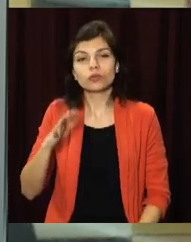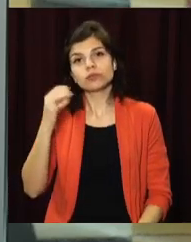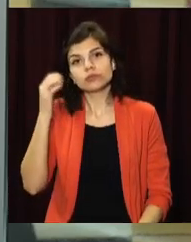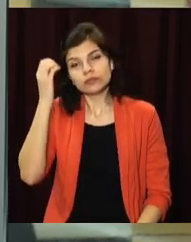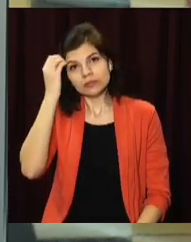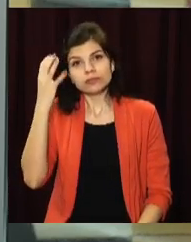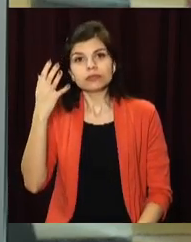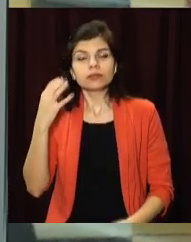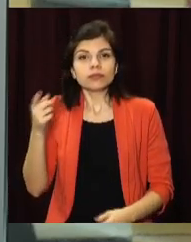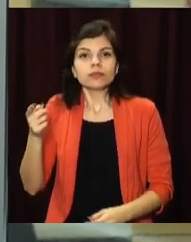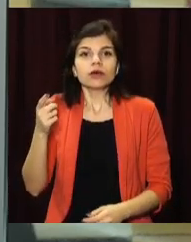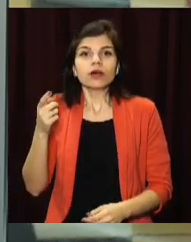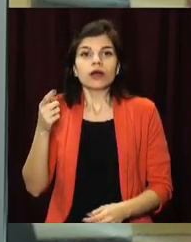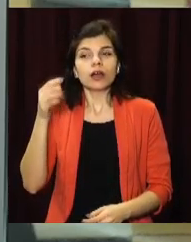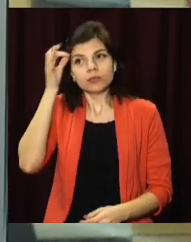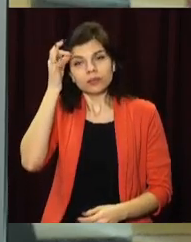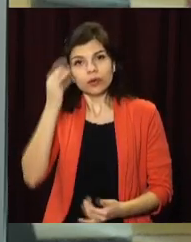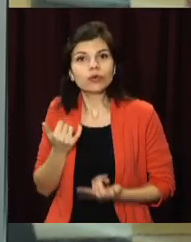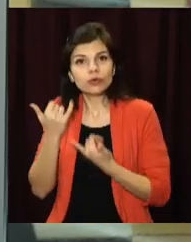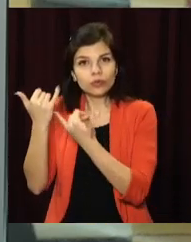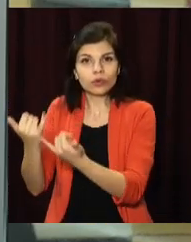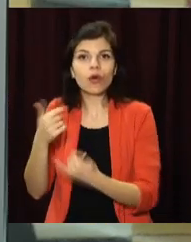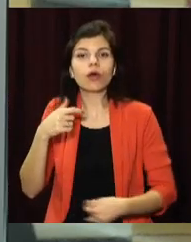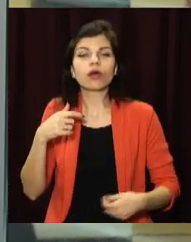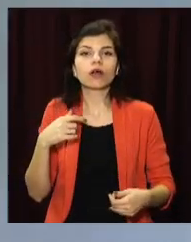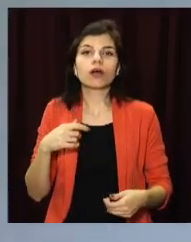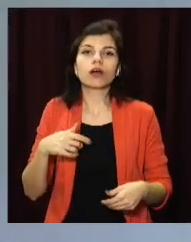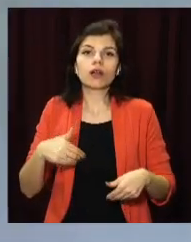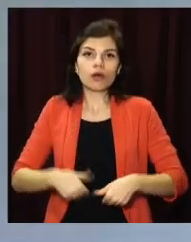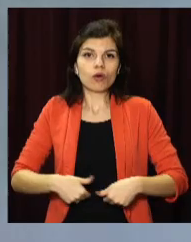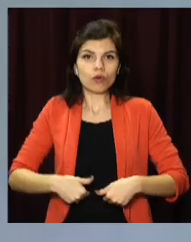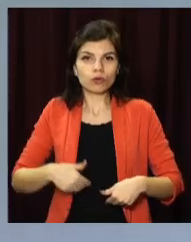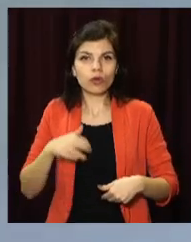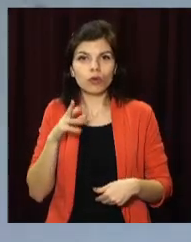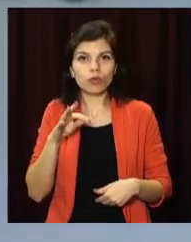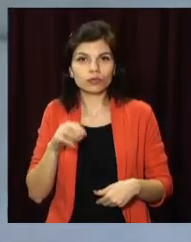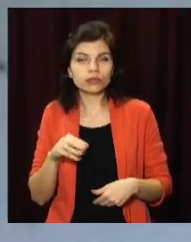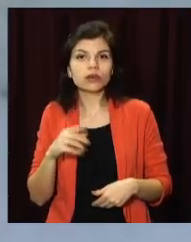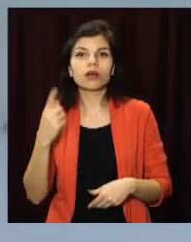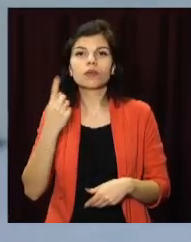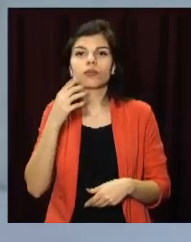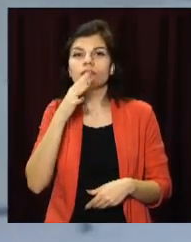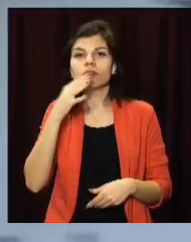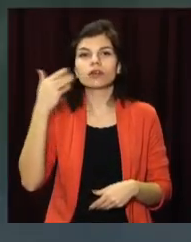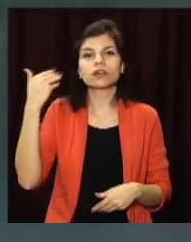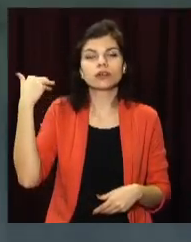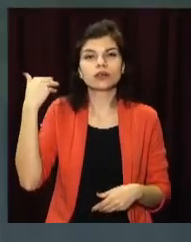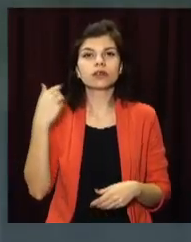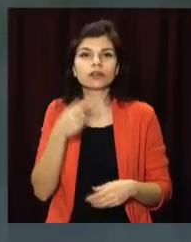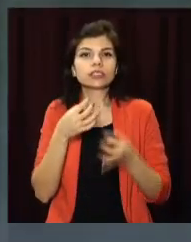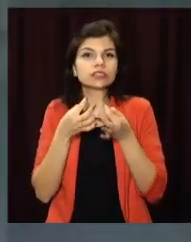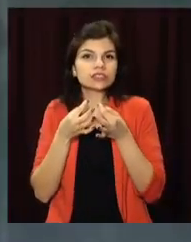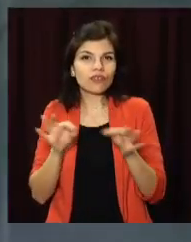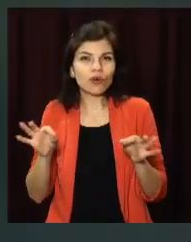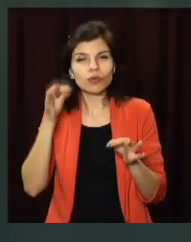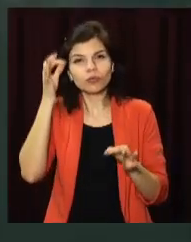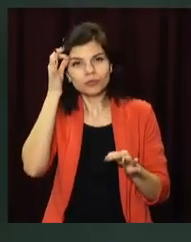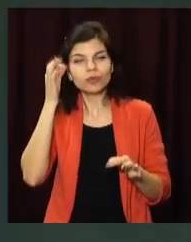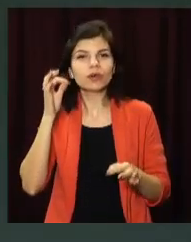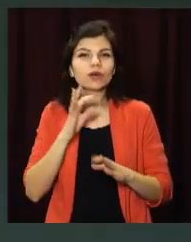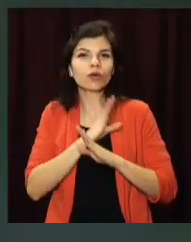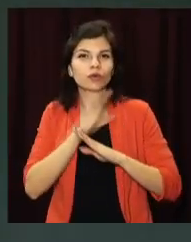27 січня у Дніпрі вшановують пам'ять жертв Голокосту. Саме цього дня у 1945 році війська Першого українського